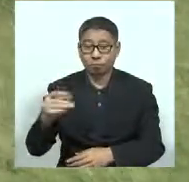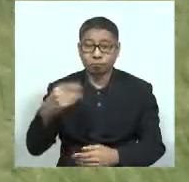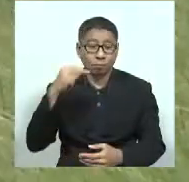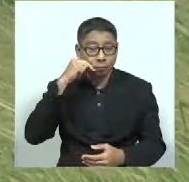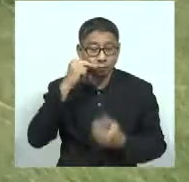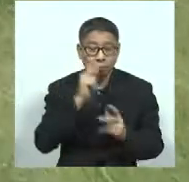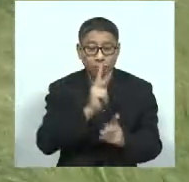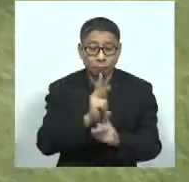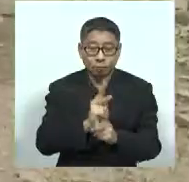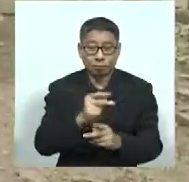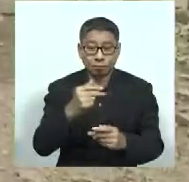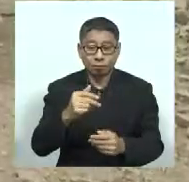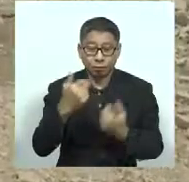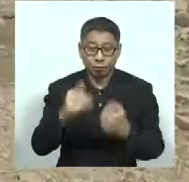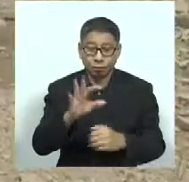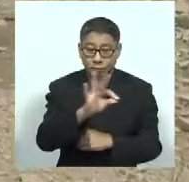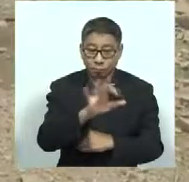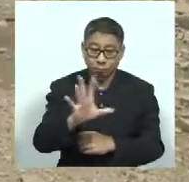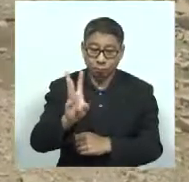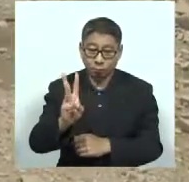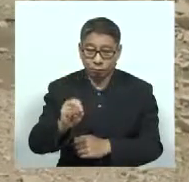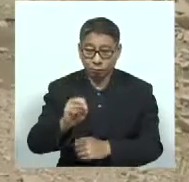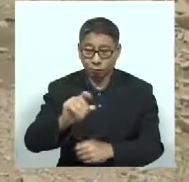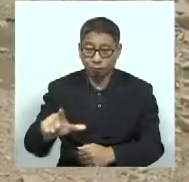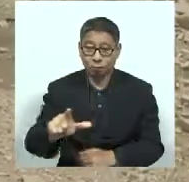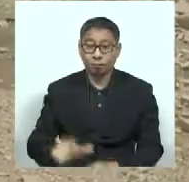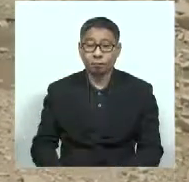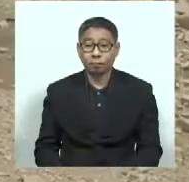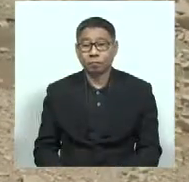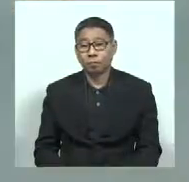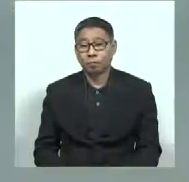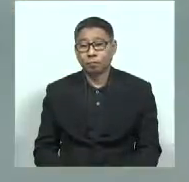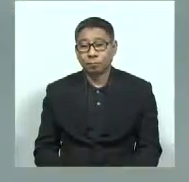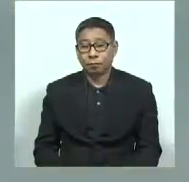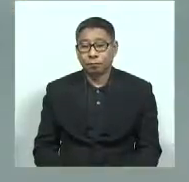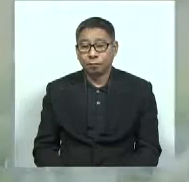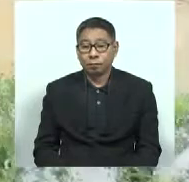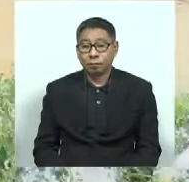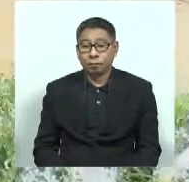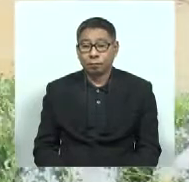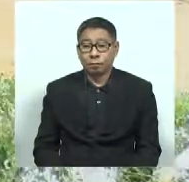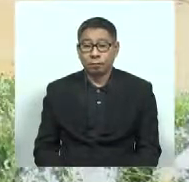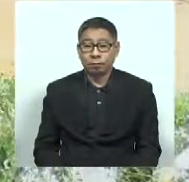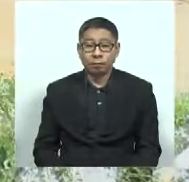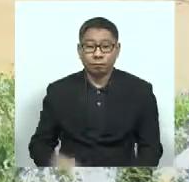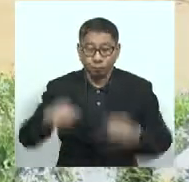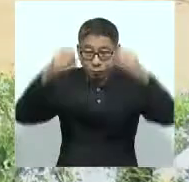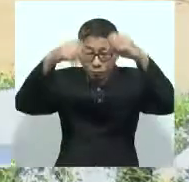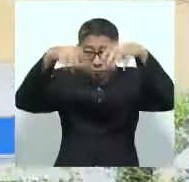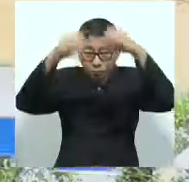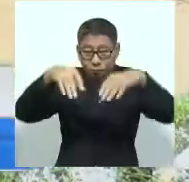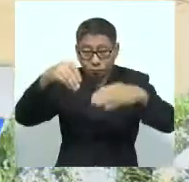ริมาณน้ำกักเก็บสูงสุดที่960ล้านลูกบาศก์เมตรค่ะ เพราะว่าน้ำฝนที่เติมมา